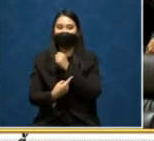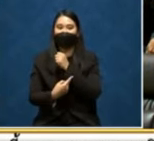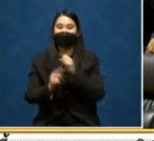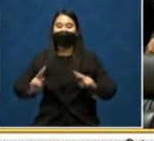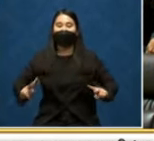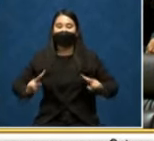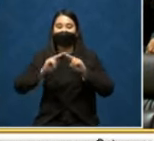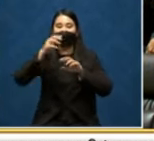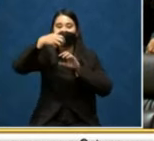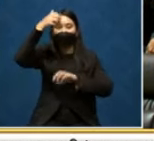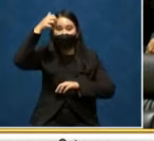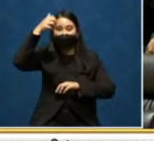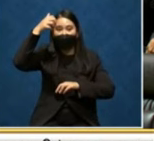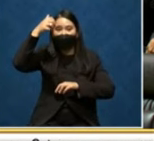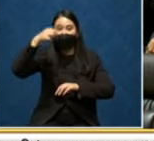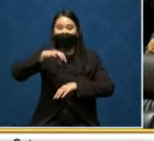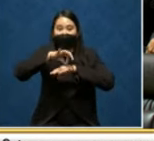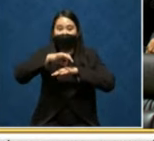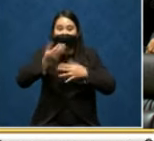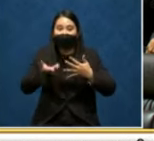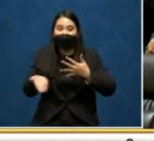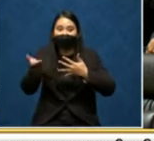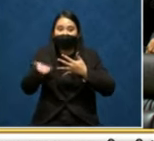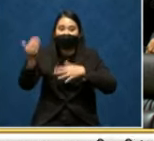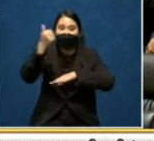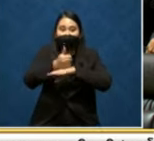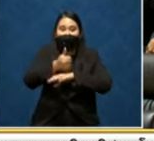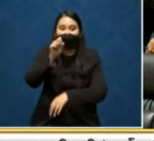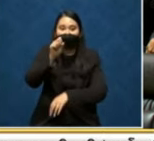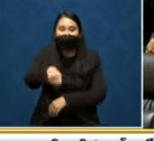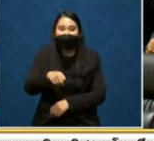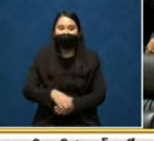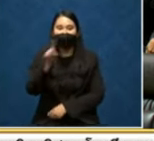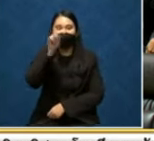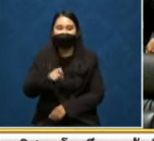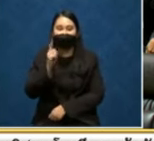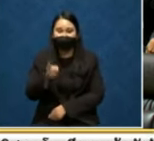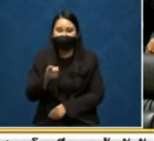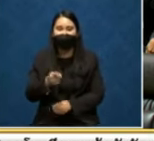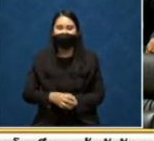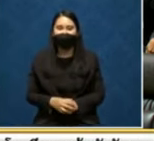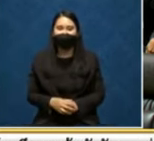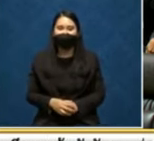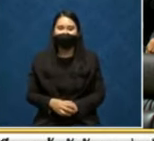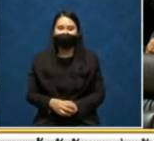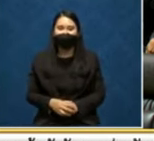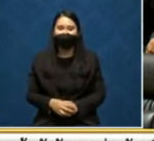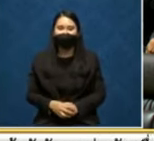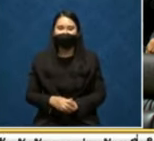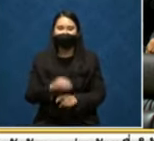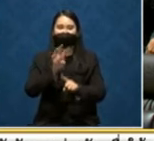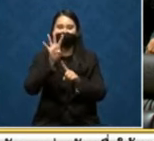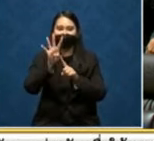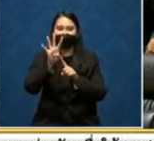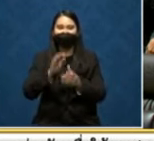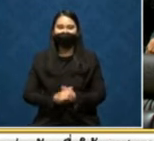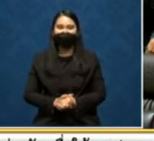กระทรวงมหาดไทยมีแต่เลื่อนตำแหน่งขึ้นใช่หรือไม่อันที่สงสัยจริงๆและข้อ 4ท่านประธาน